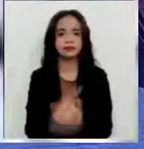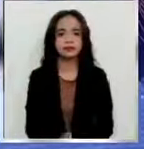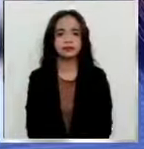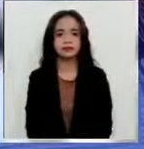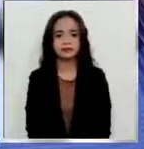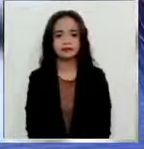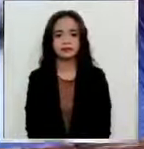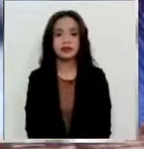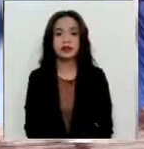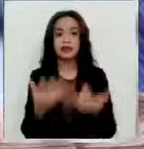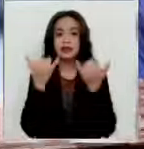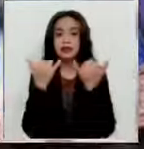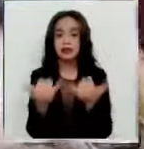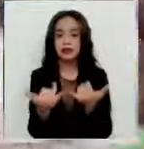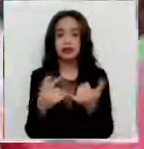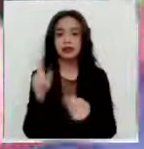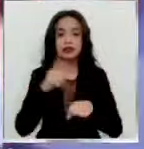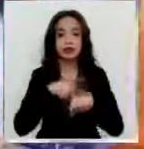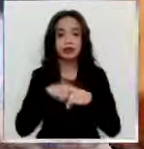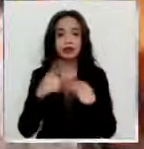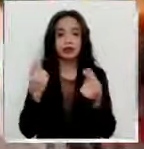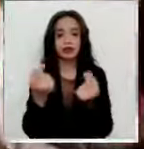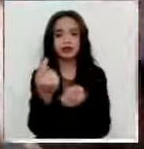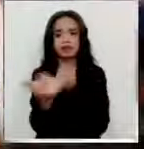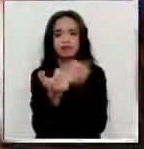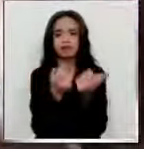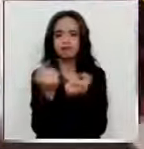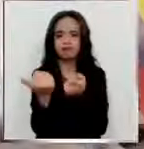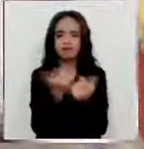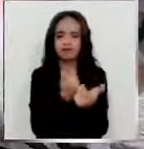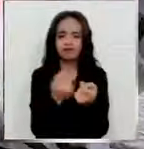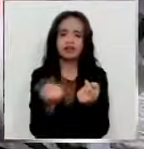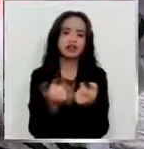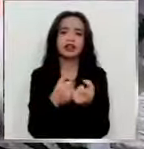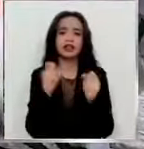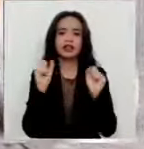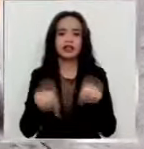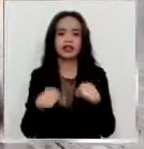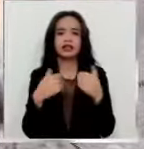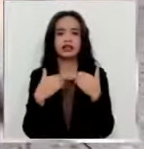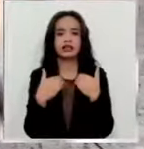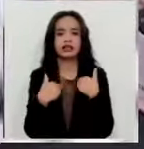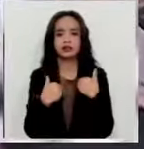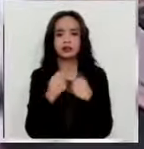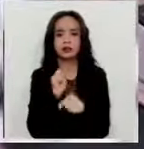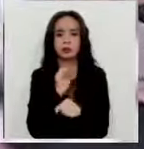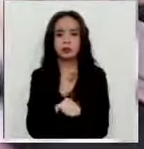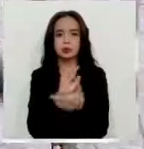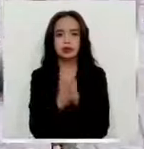Ngayon, oras na para baklasin ang mga ito at mapagkakitaan.